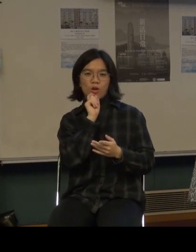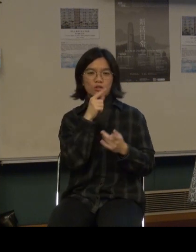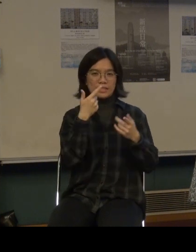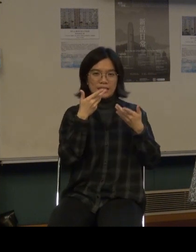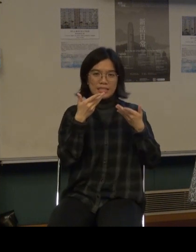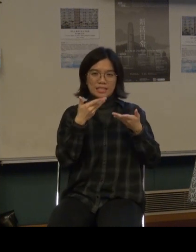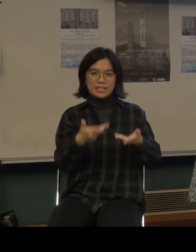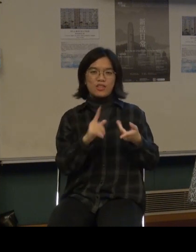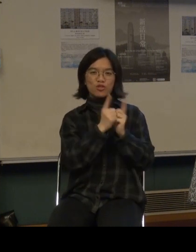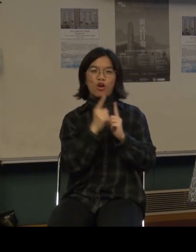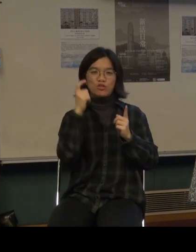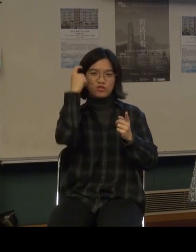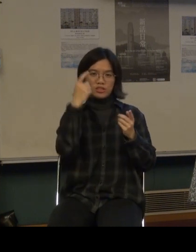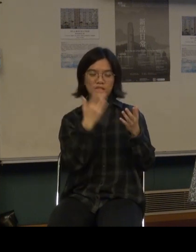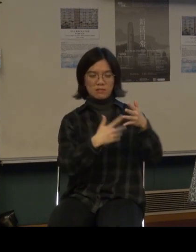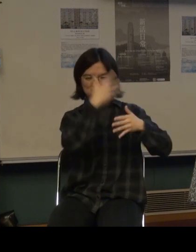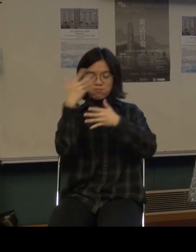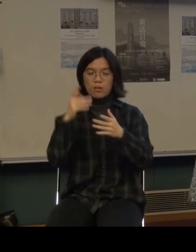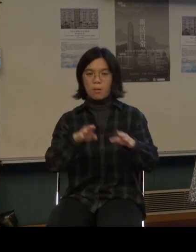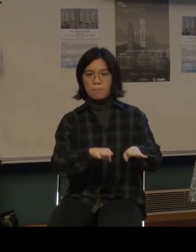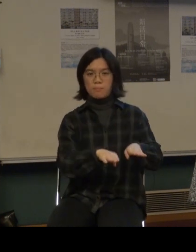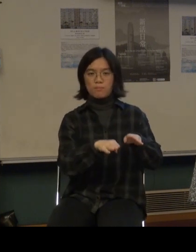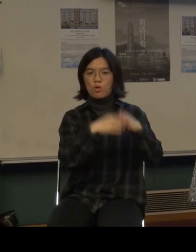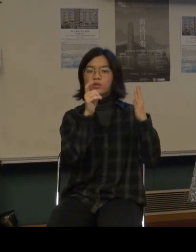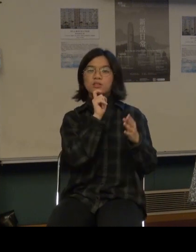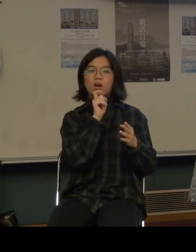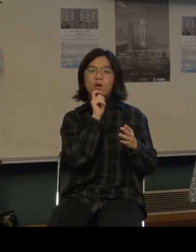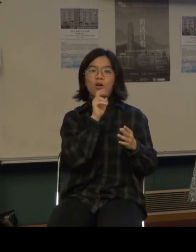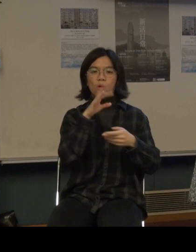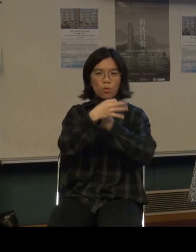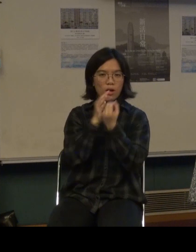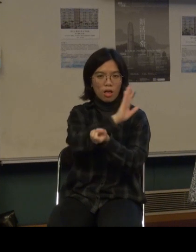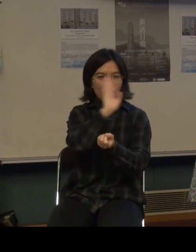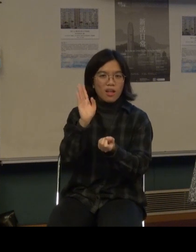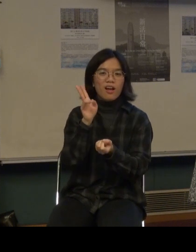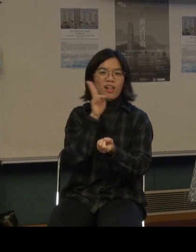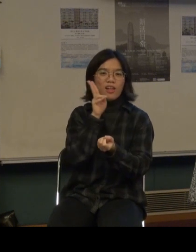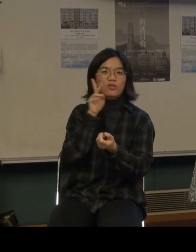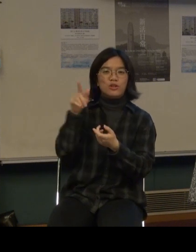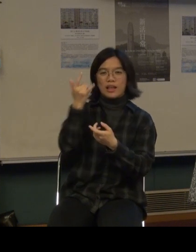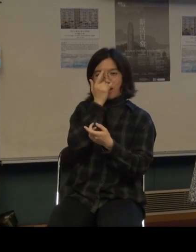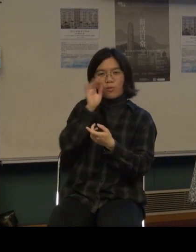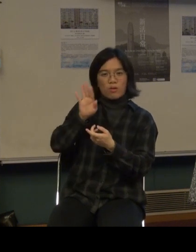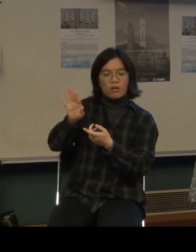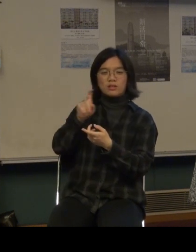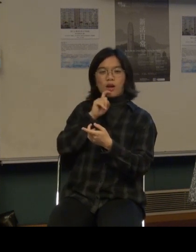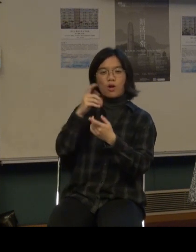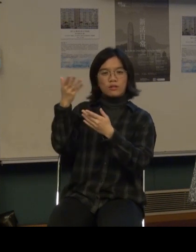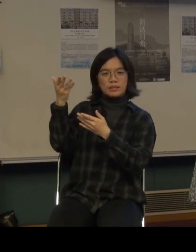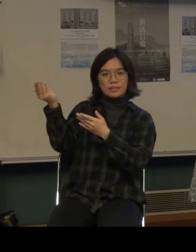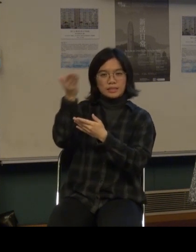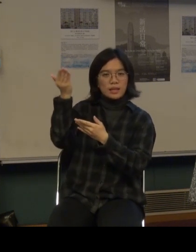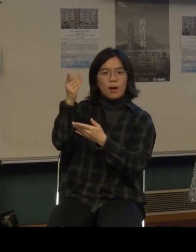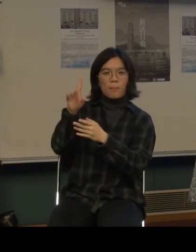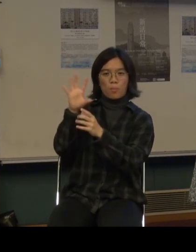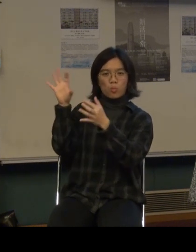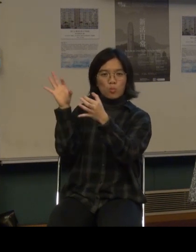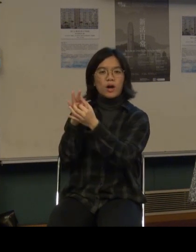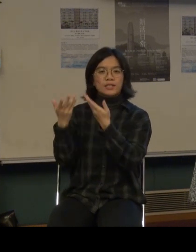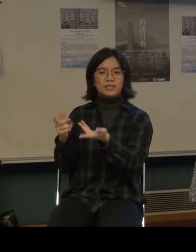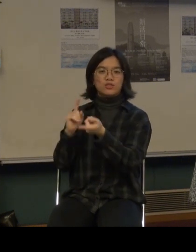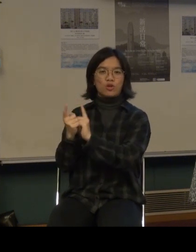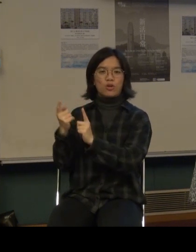林就有一個即有一個展覽是講現代建築，又或者呢右邊這個呢它就會